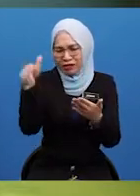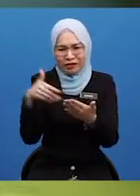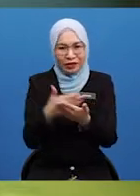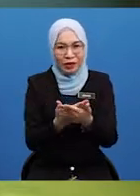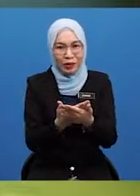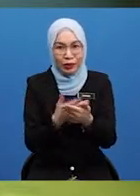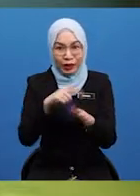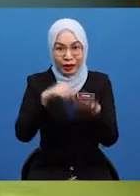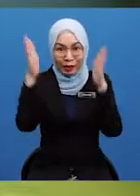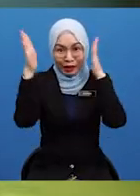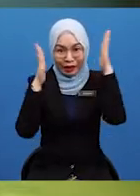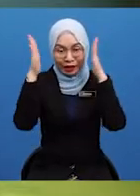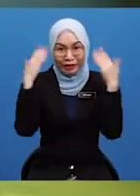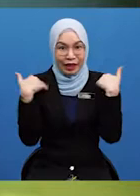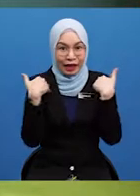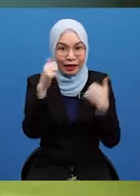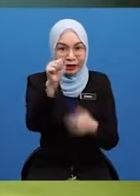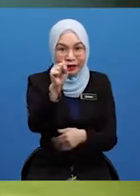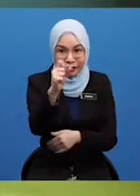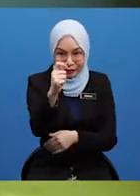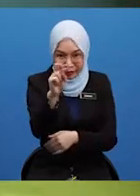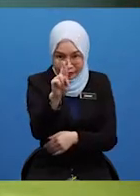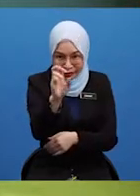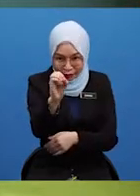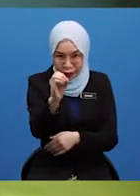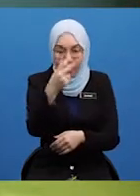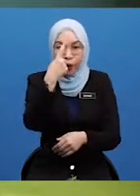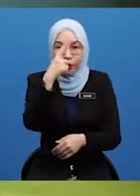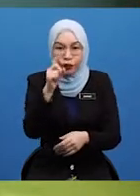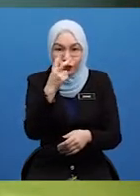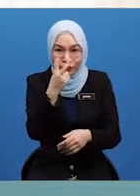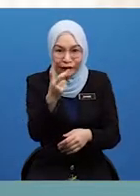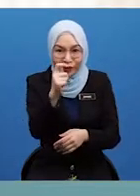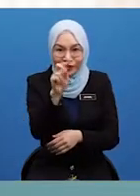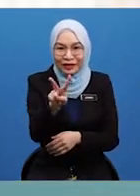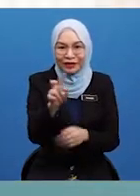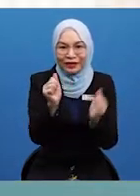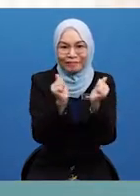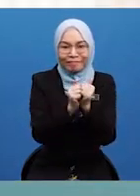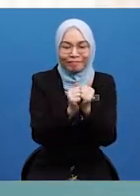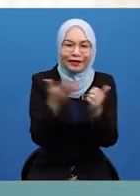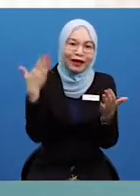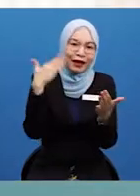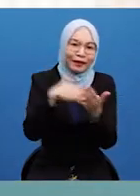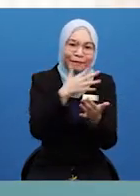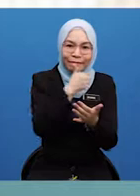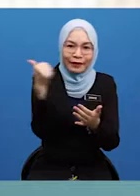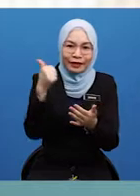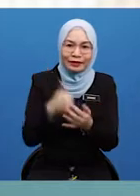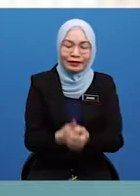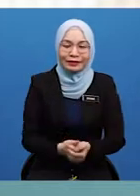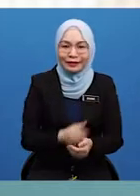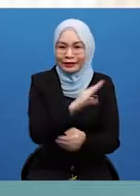melihat rancangan television dengan lebih jelas lagi message ini juga